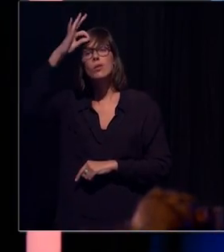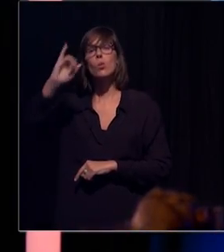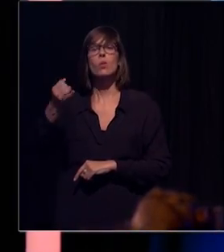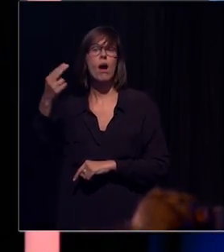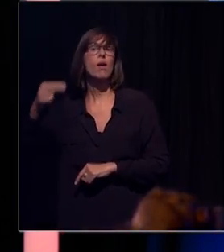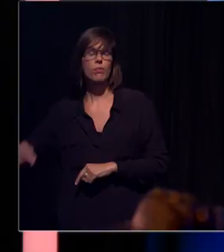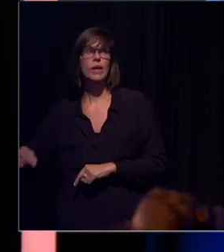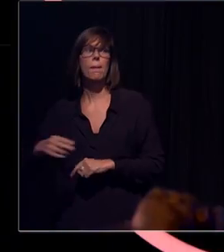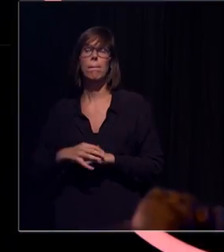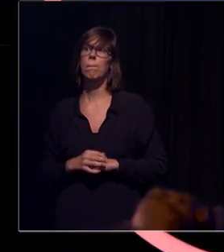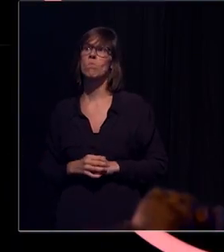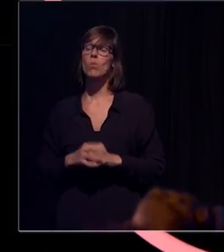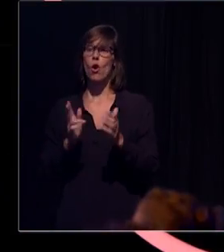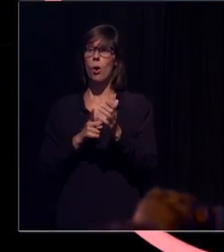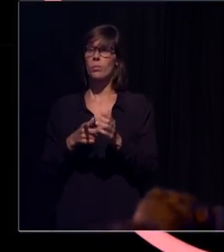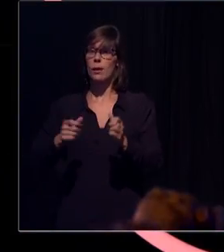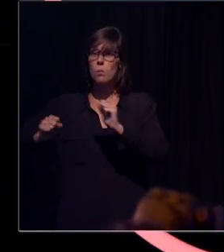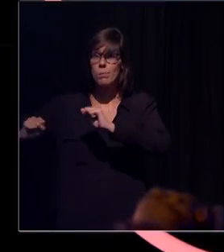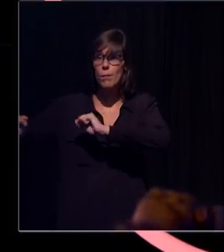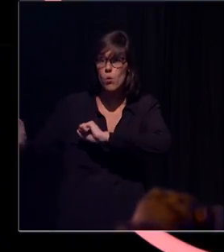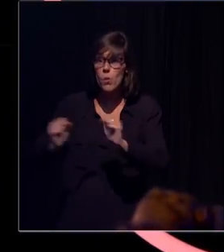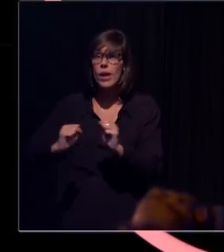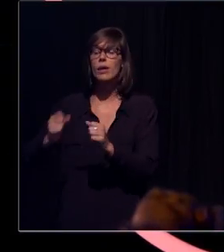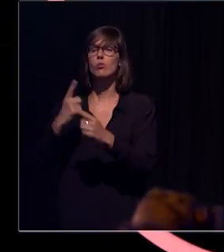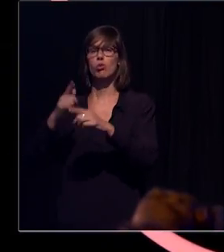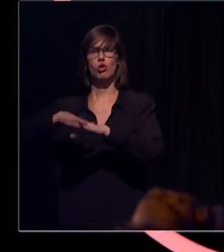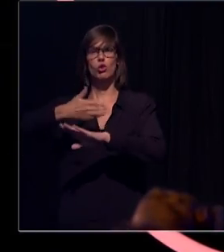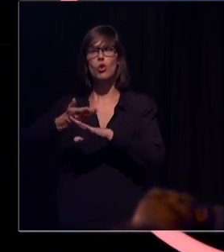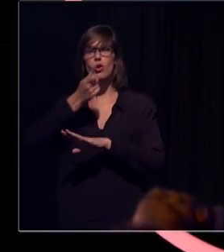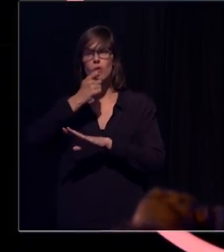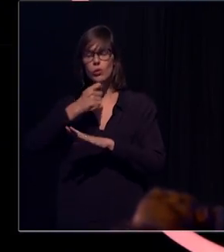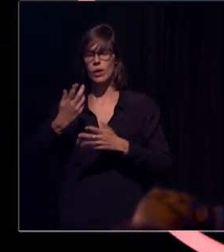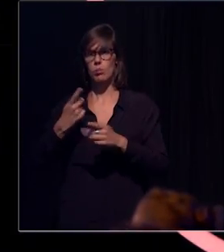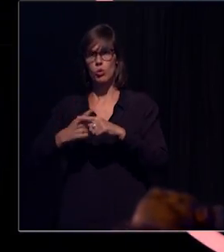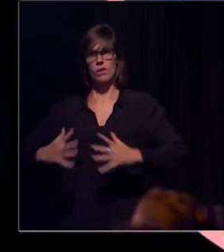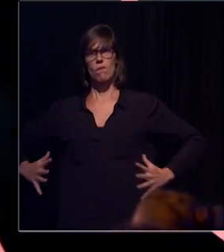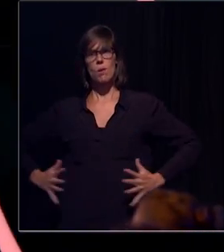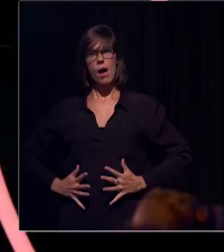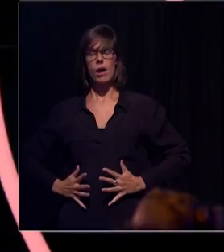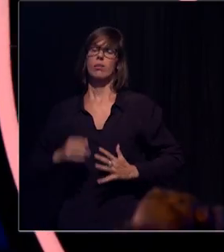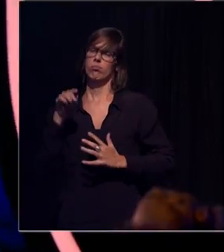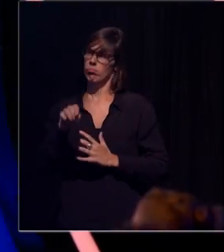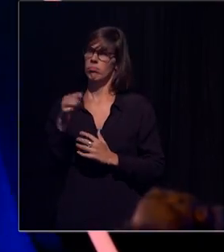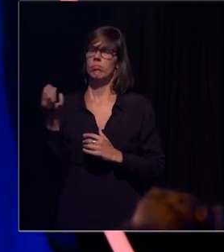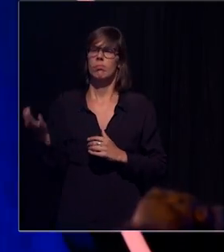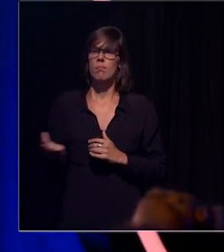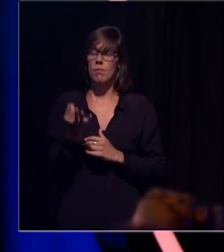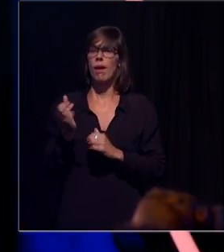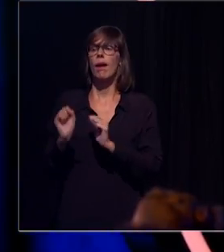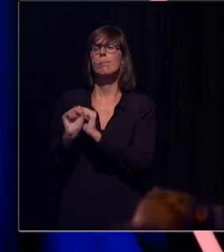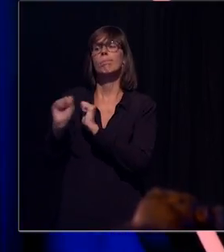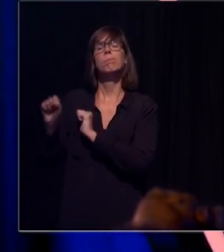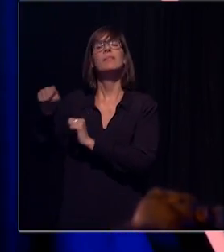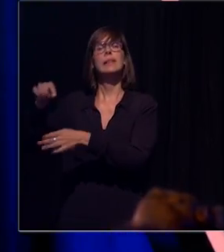diabetes. Want bewegen en gezonde voeding en die dikke buik verliezen is heel belangrijk en gaat de ziekte kunnen